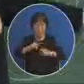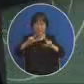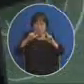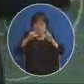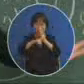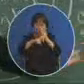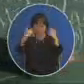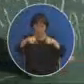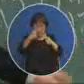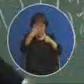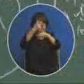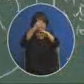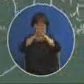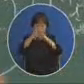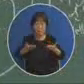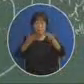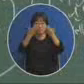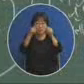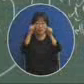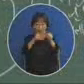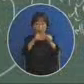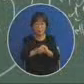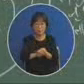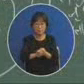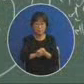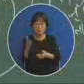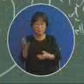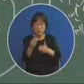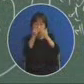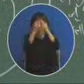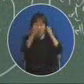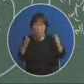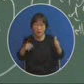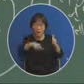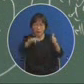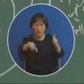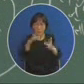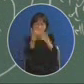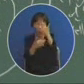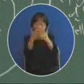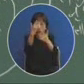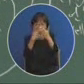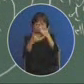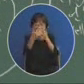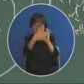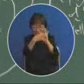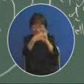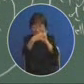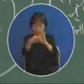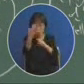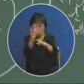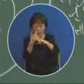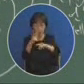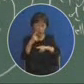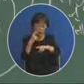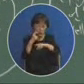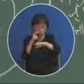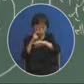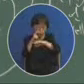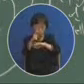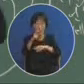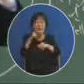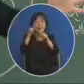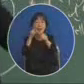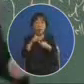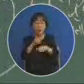끄지 마라. Do not let this lamp go out. 이게 성막 중심의 키입니다. That's the key of center, living centered on the tabernacle. Do you understand? 레위 족속을